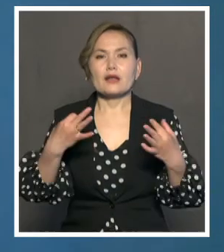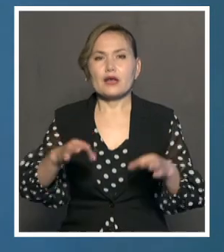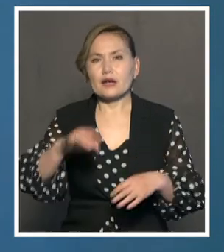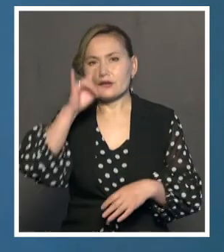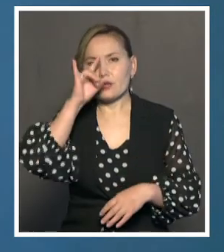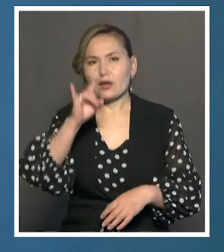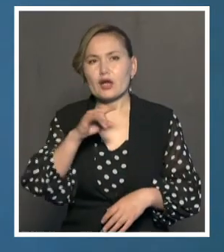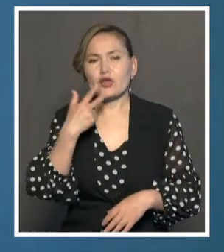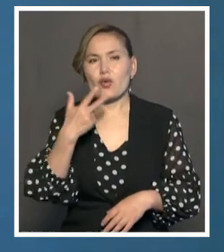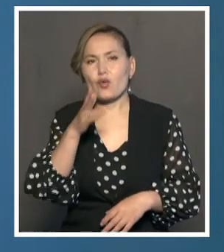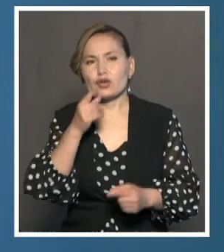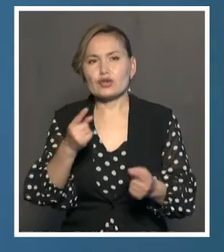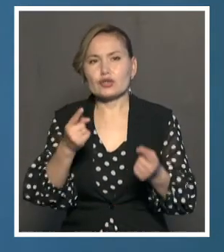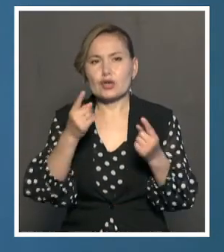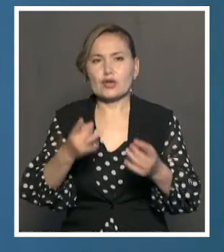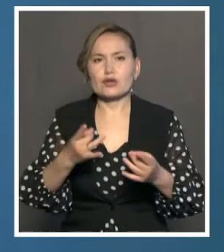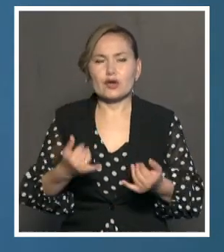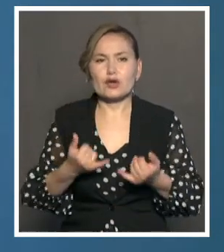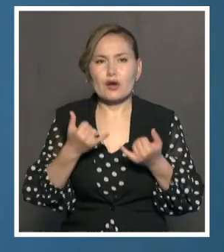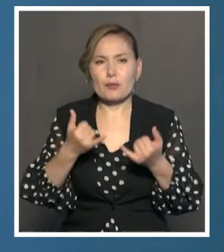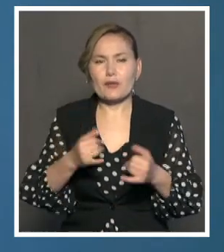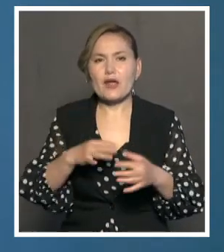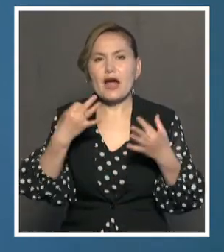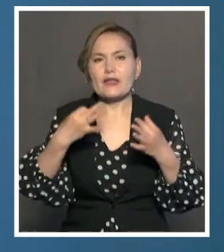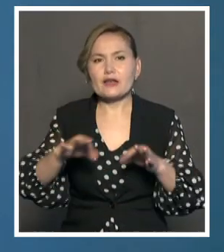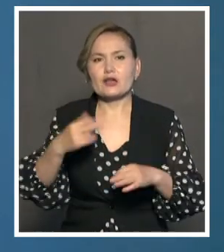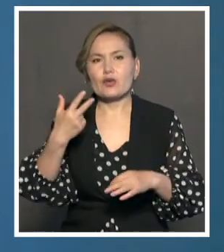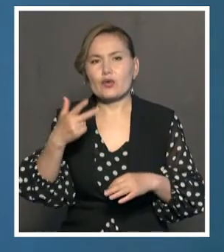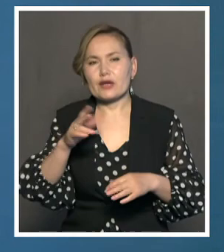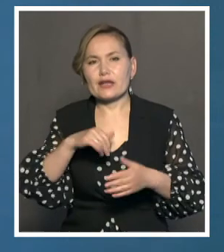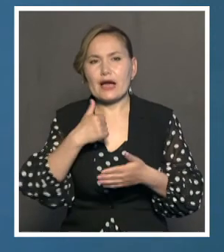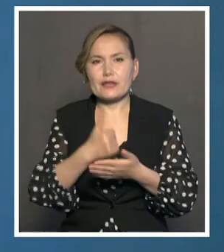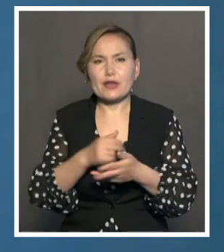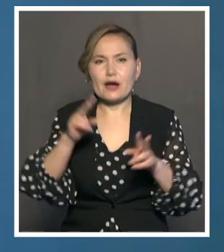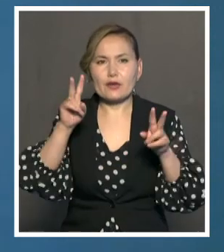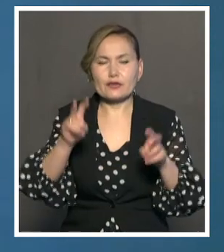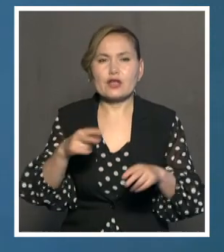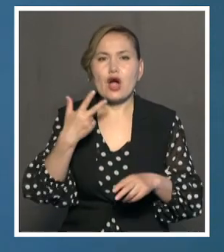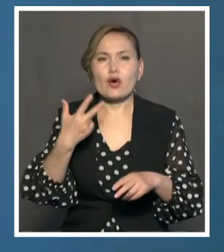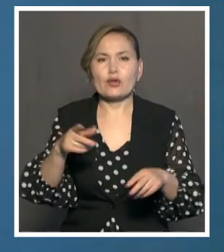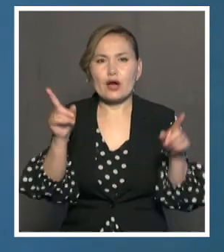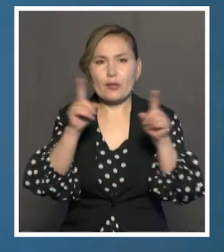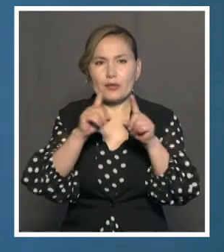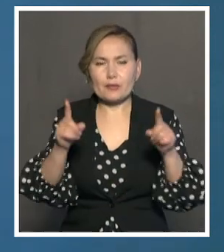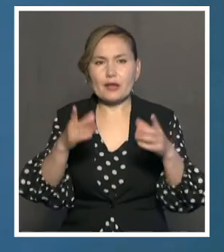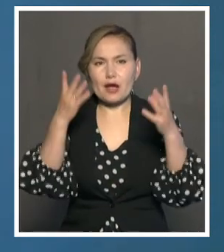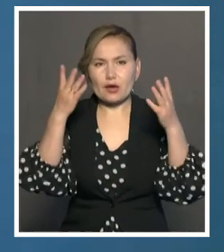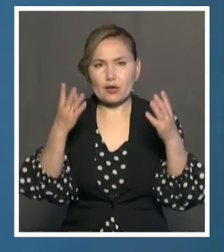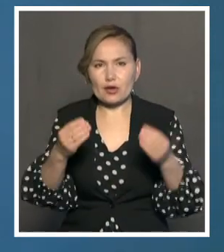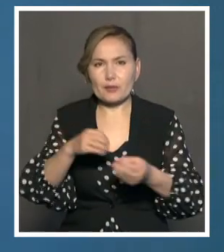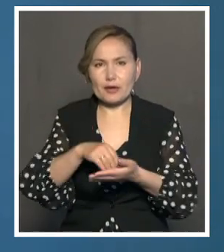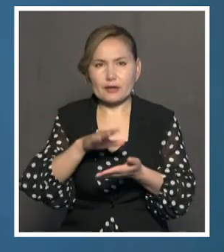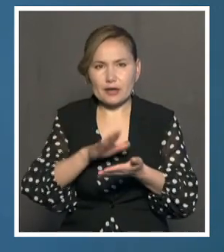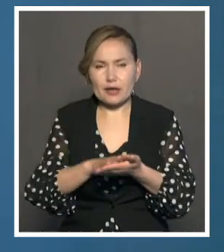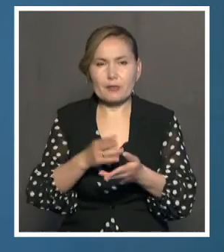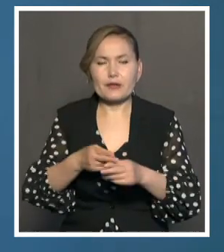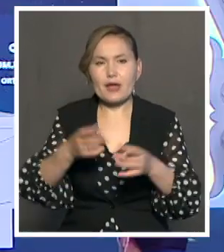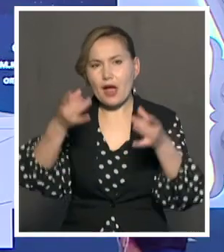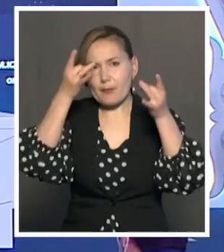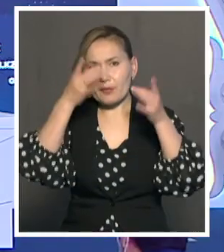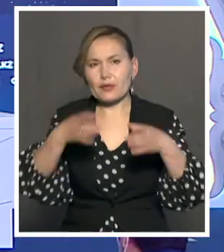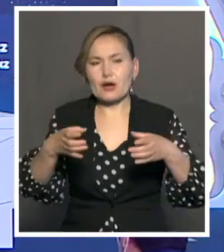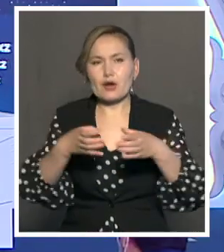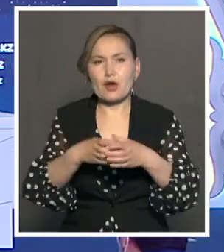Тәуелсіздіктің 30 жылдығын тойлау, ұлы дала елі тәуелсіздіктің 30 негізі атты 30 жылдызды күнмен түйінделеді. Соның аясында